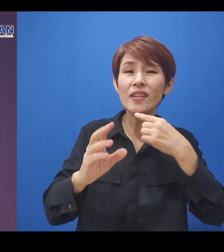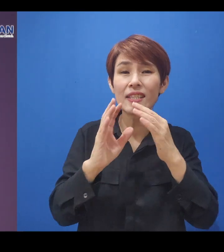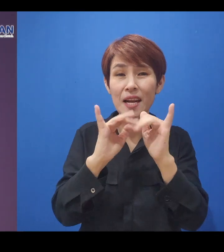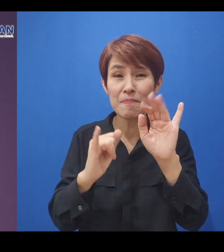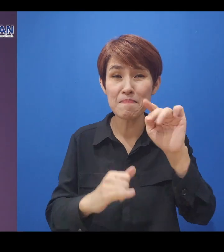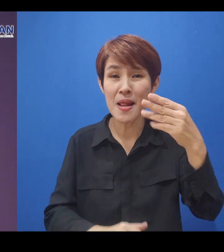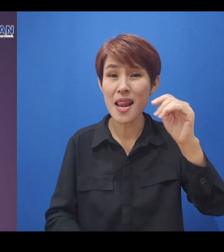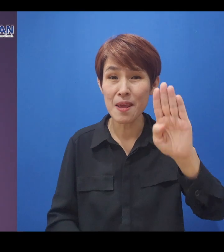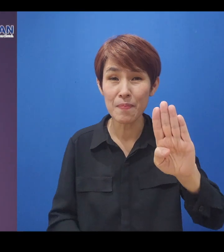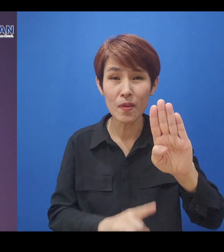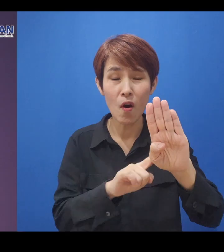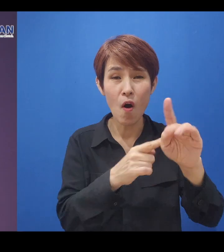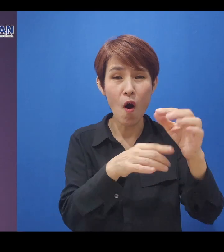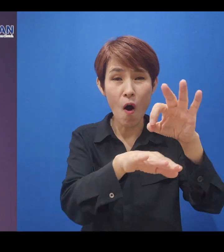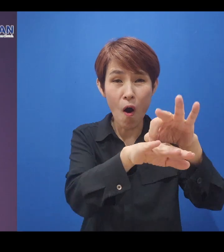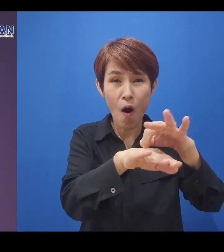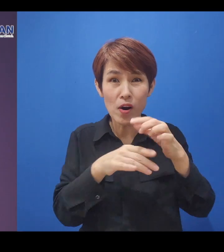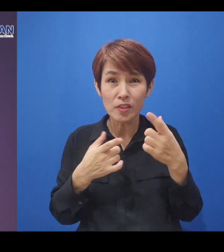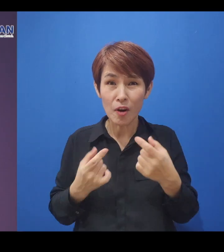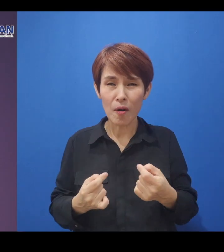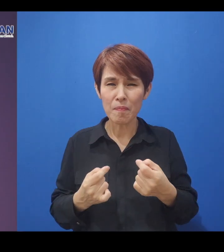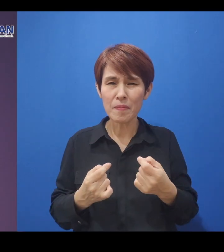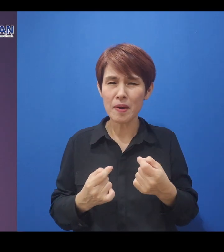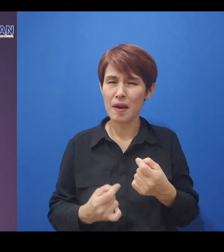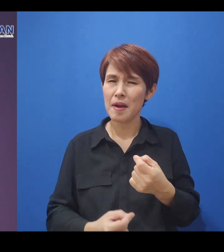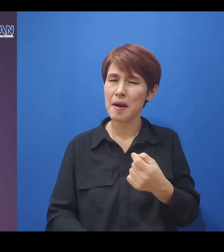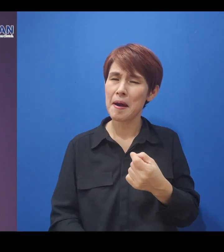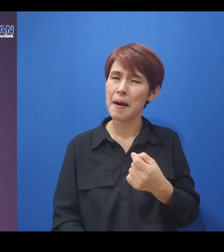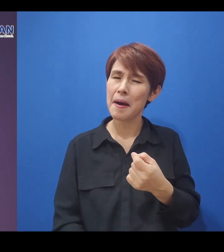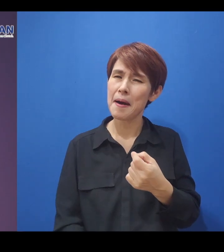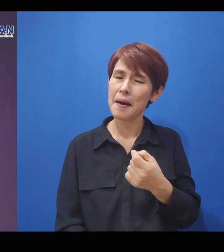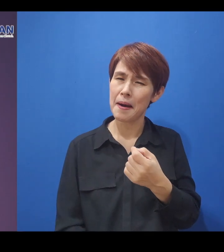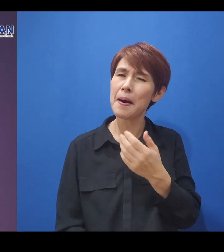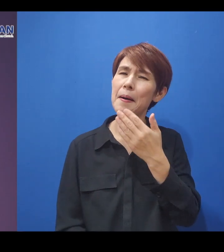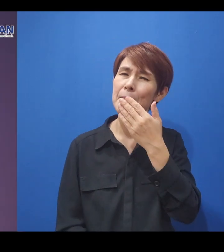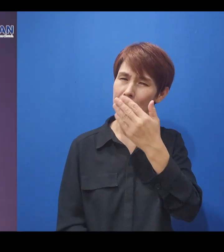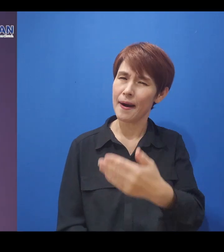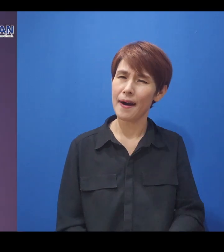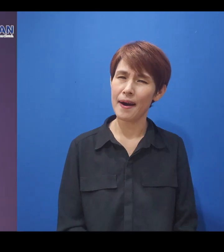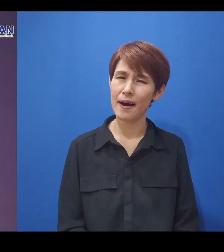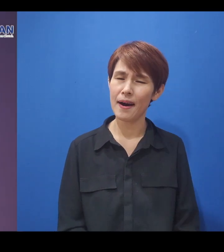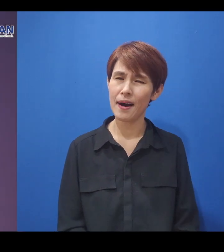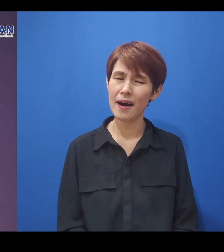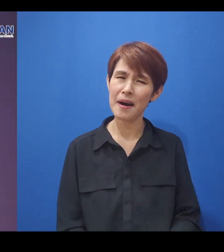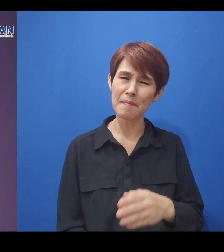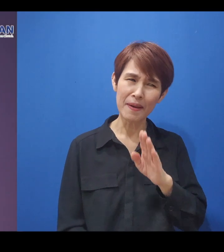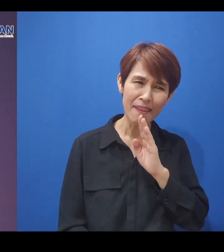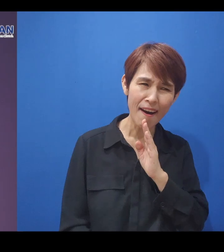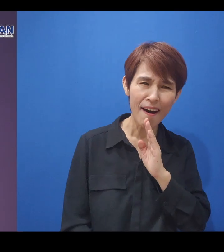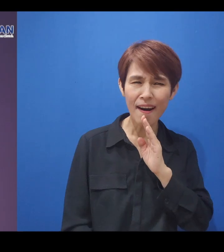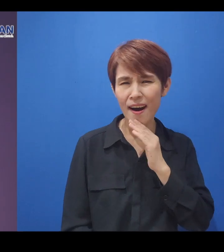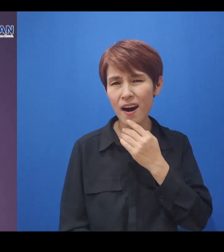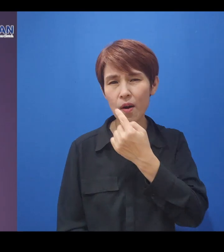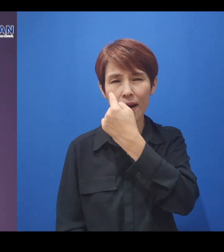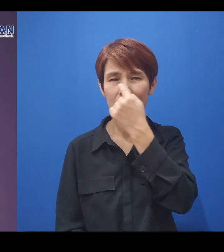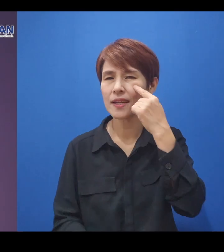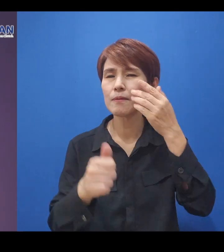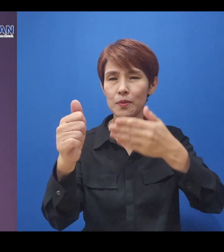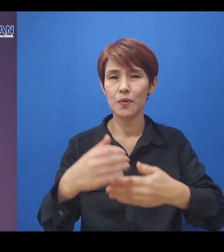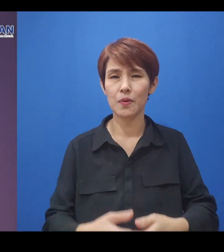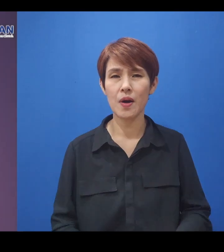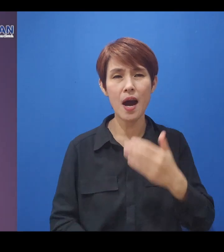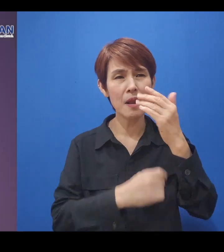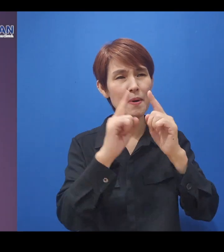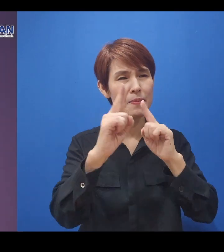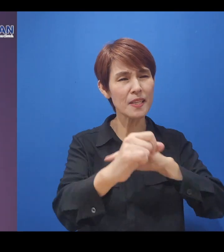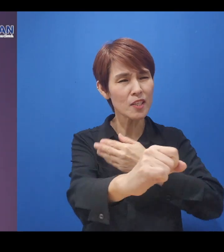우리가 그렇게 되나 안 되나? 말씀이 나를 그렇게 변화시키나 안 시키나? 진짜로 말씀에 하나님의 능력이